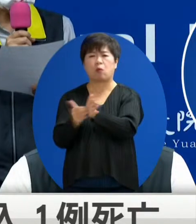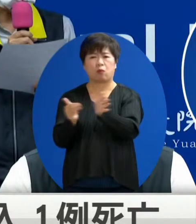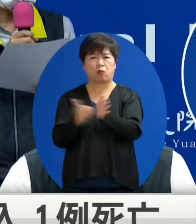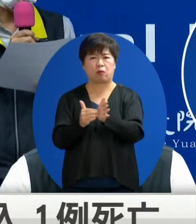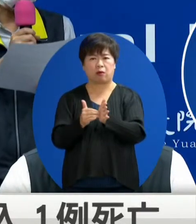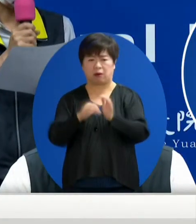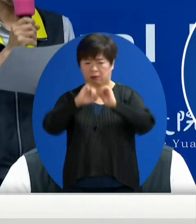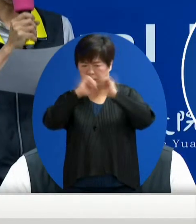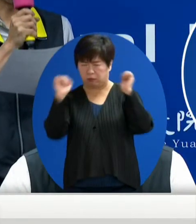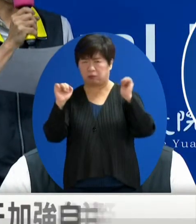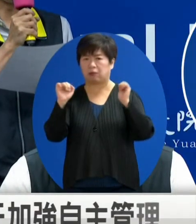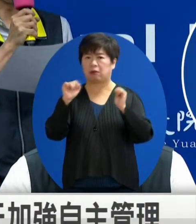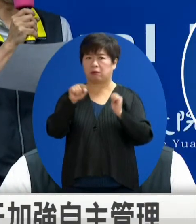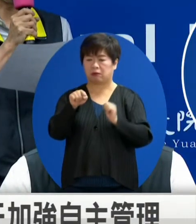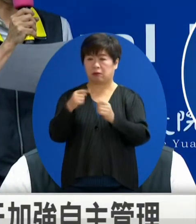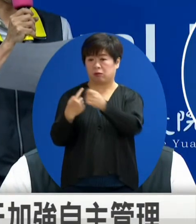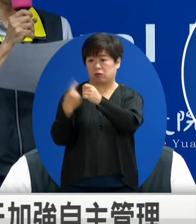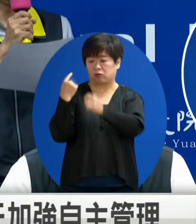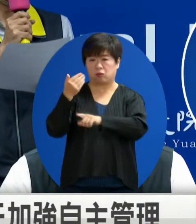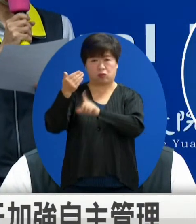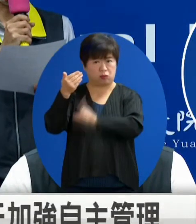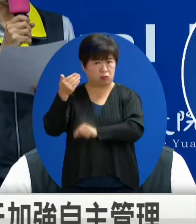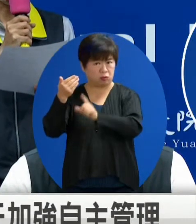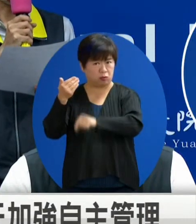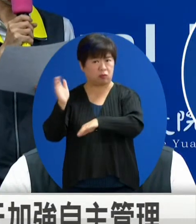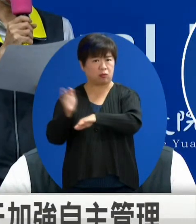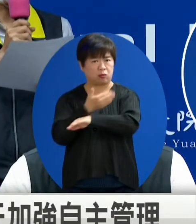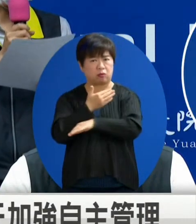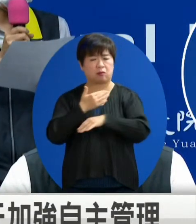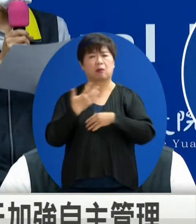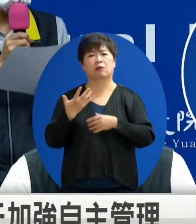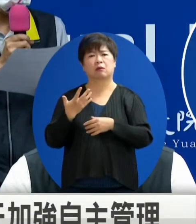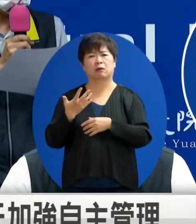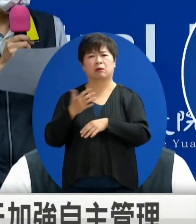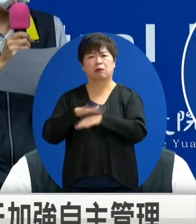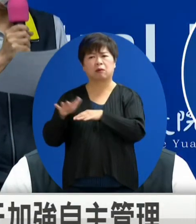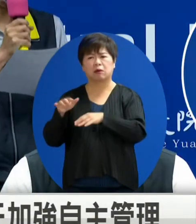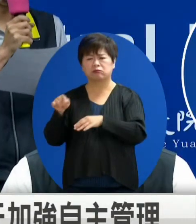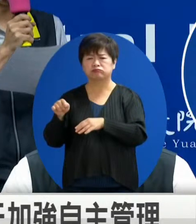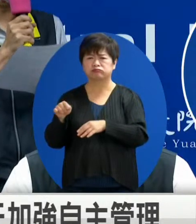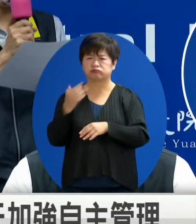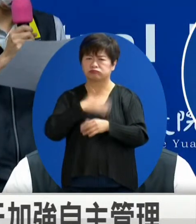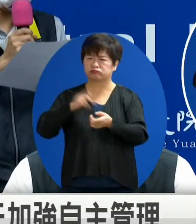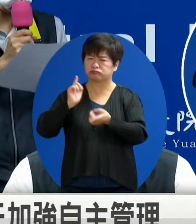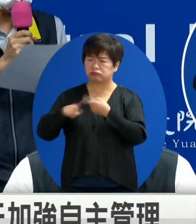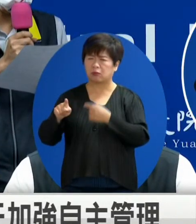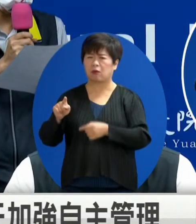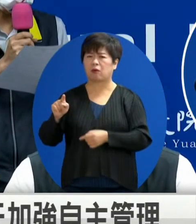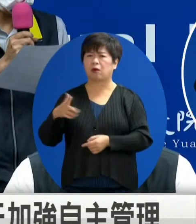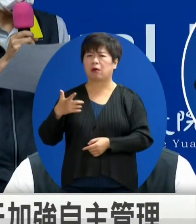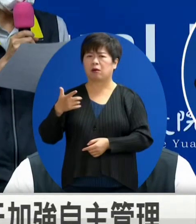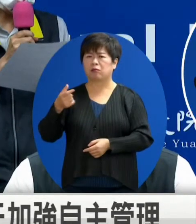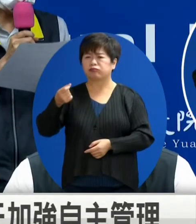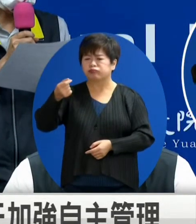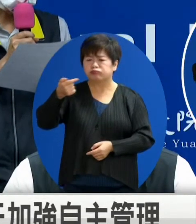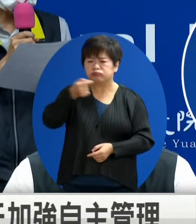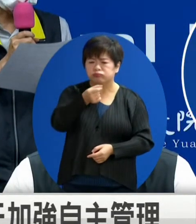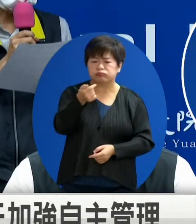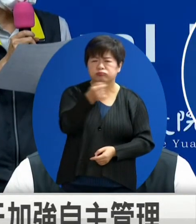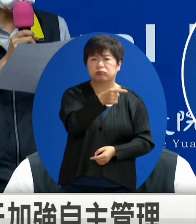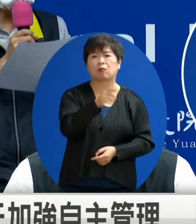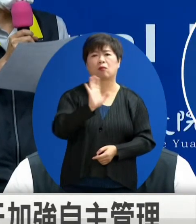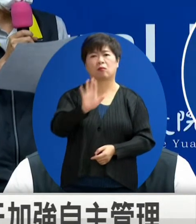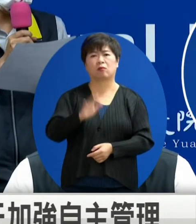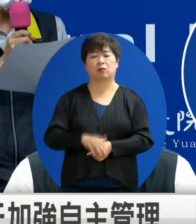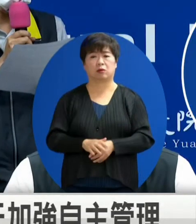那也了解说他其实从去年的九月开始就陆续都有相关的这些症状，间歇性会发生，所以这